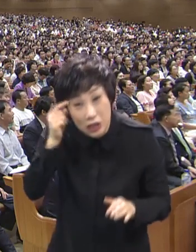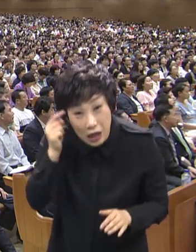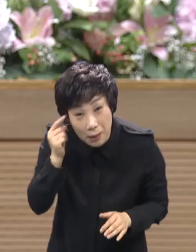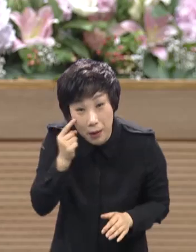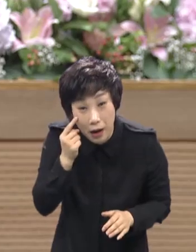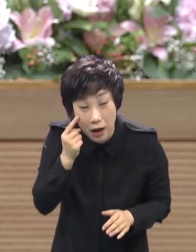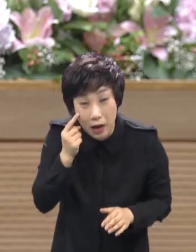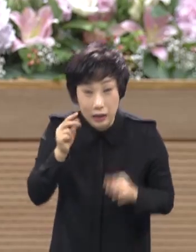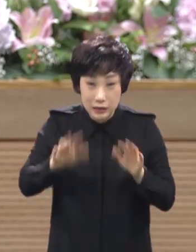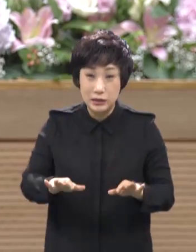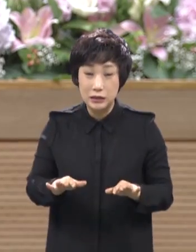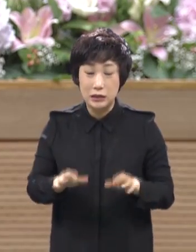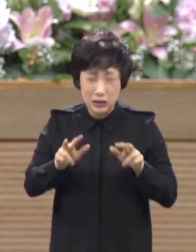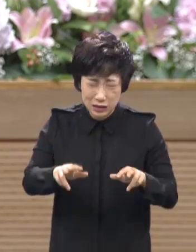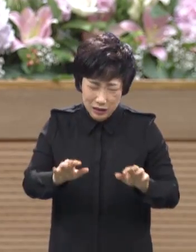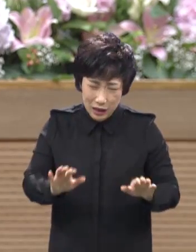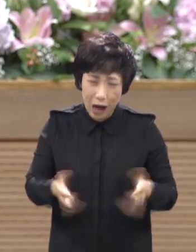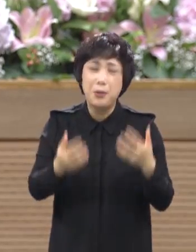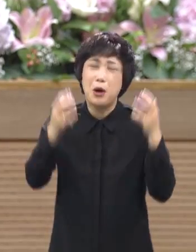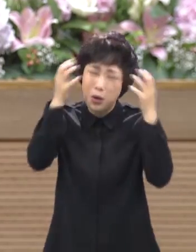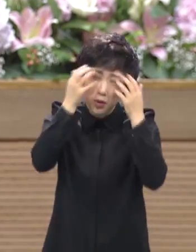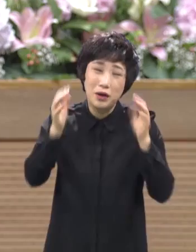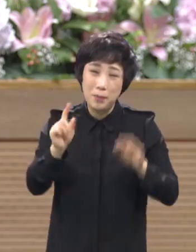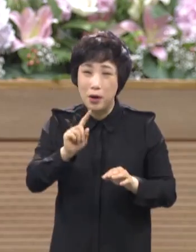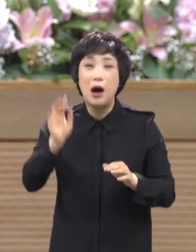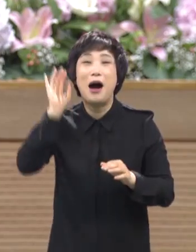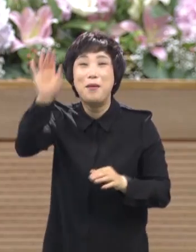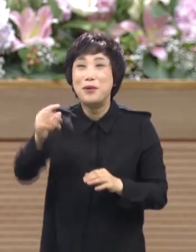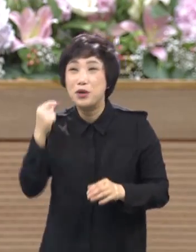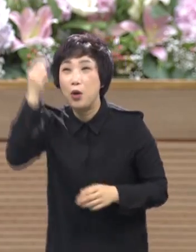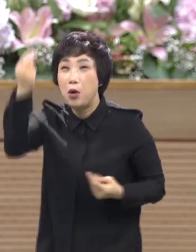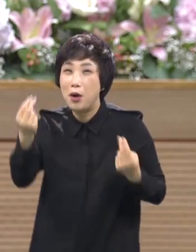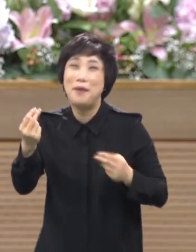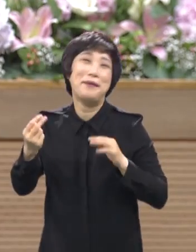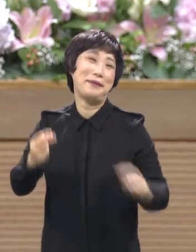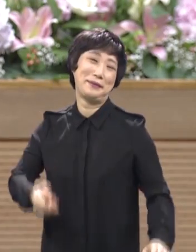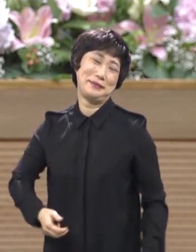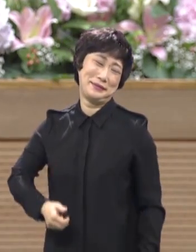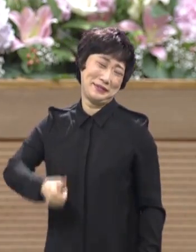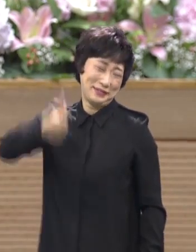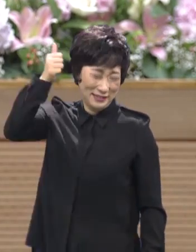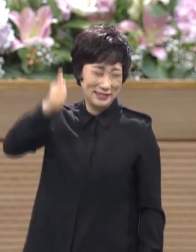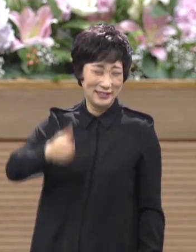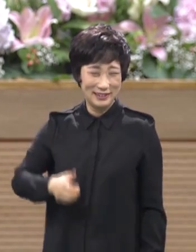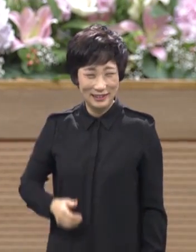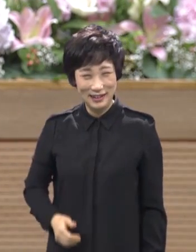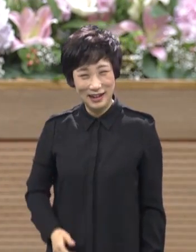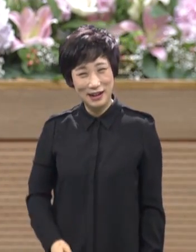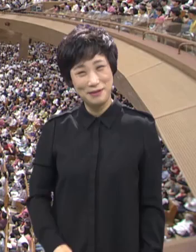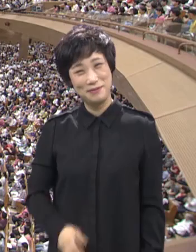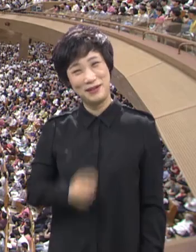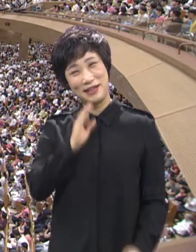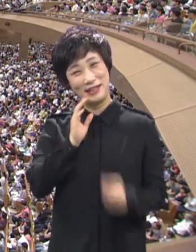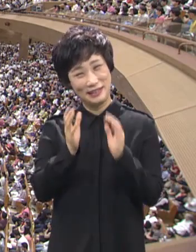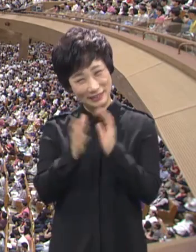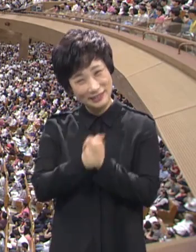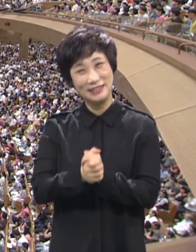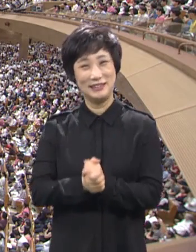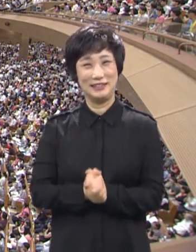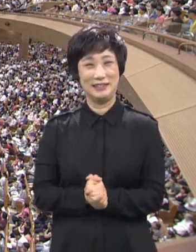생각한대 이기에 받는 경한 고난은 장차 올 영광과 족히 비교할 수 없도다.